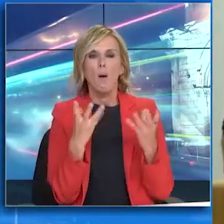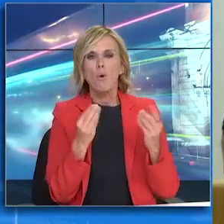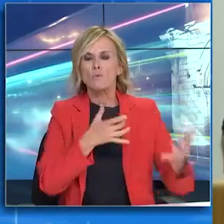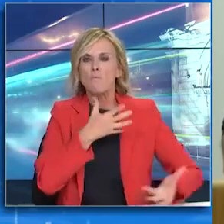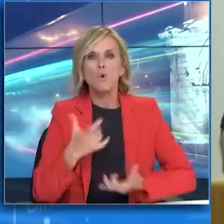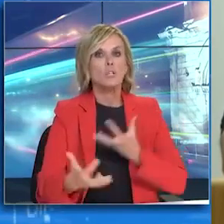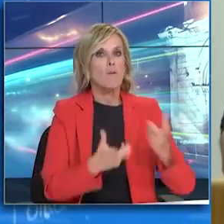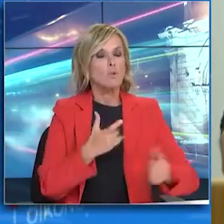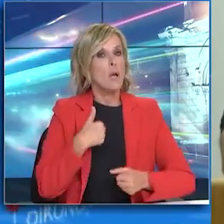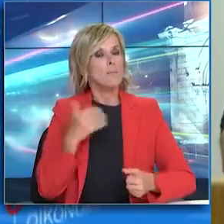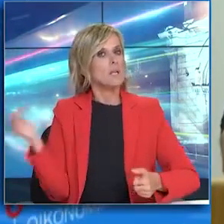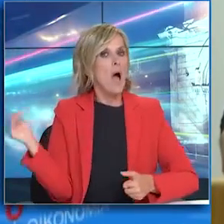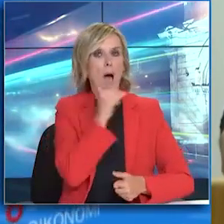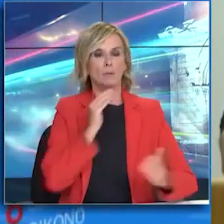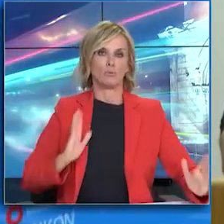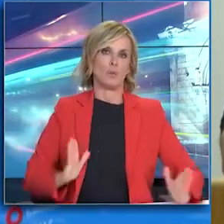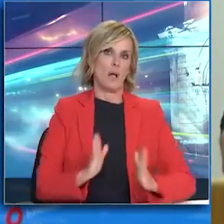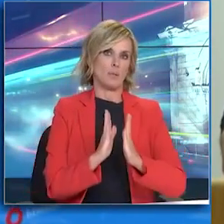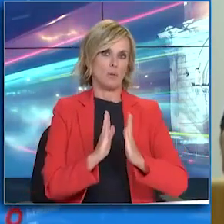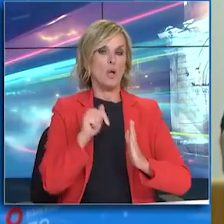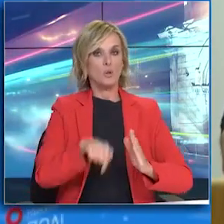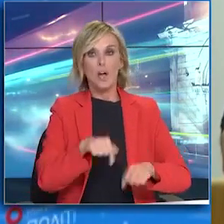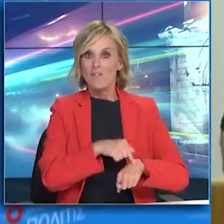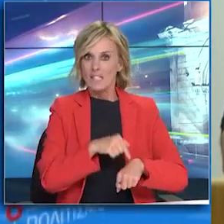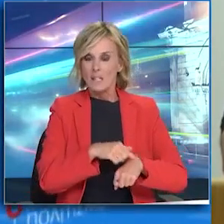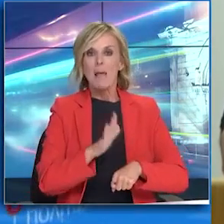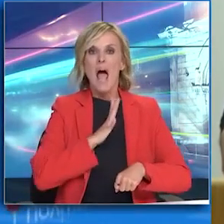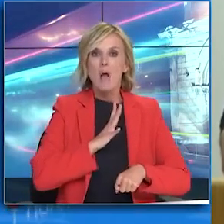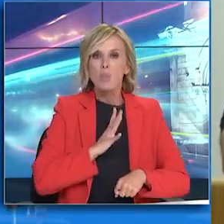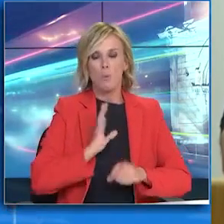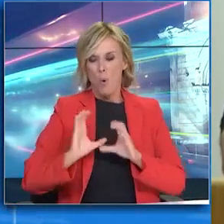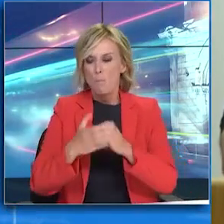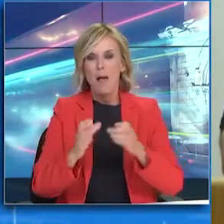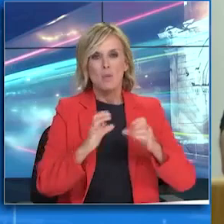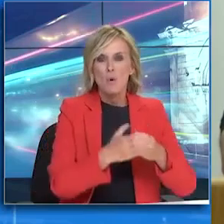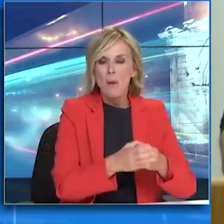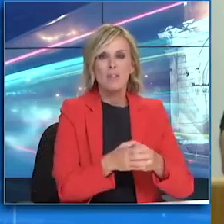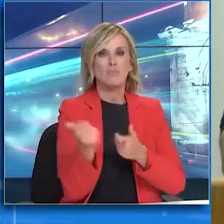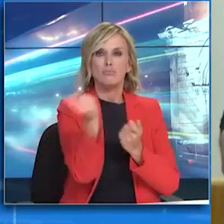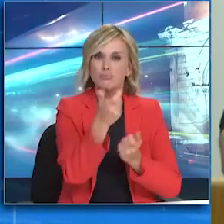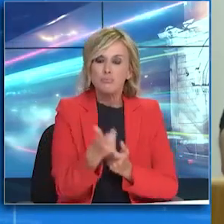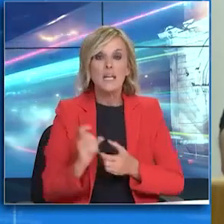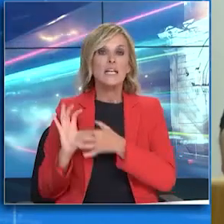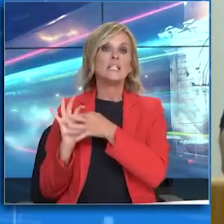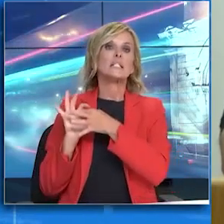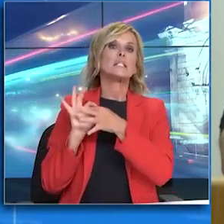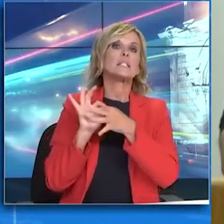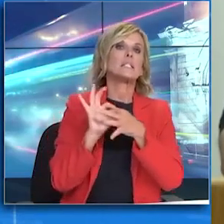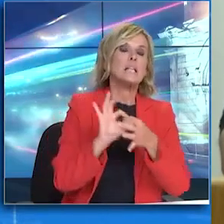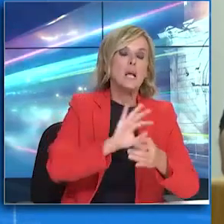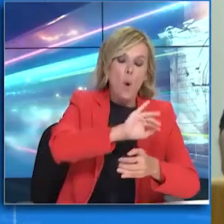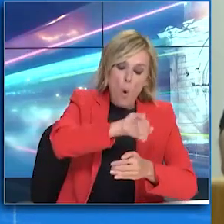περισσότερες αντιμετωπίστηκαν άμεσα, ενώ συνεχίζουν να επιχειρούν ισχυρές επίγειες δυνάμεις και εναέρες μέχρι το τελευταίο φως. Η